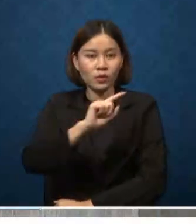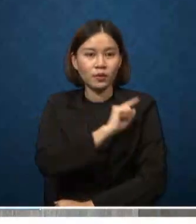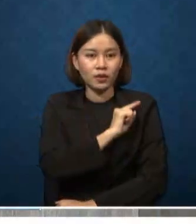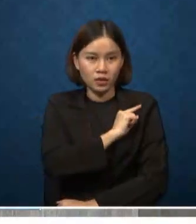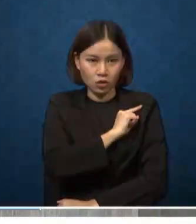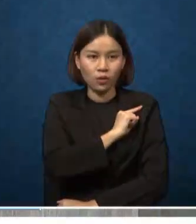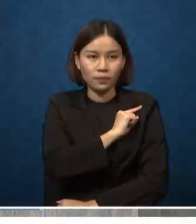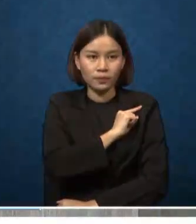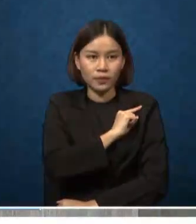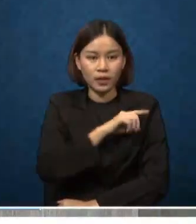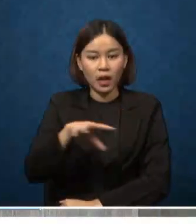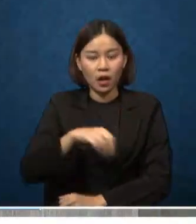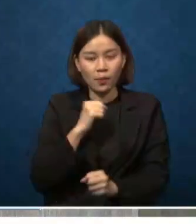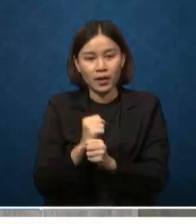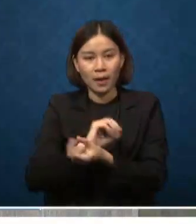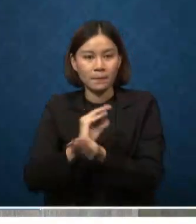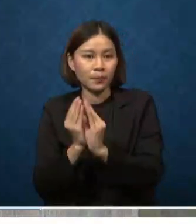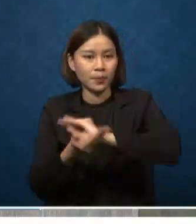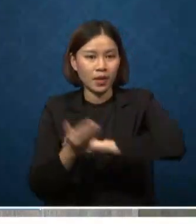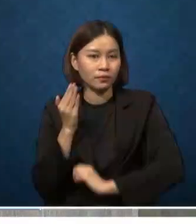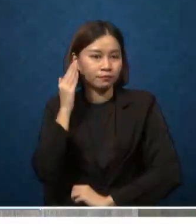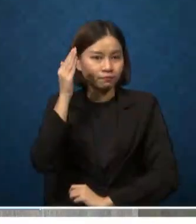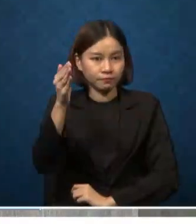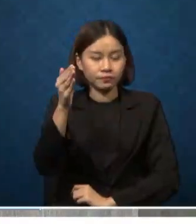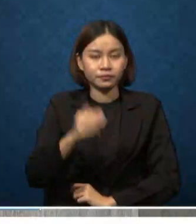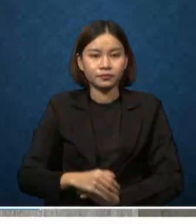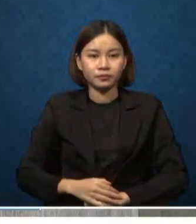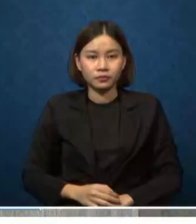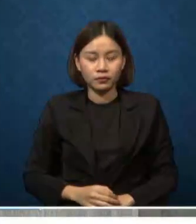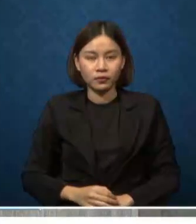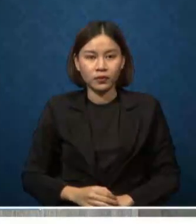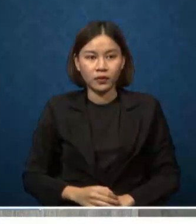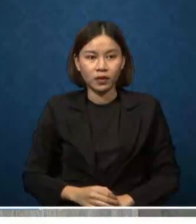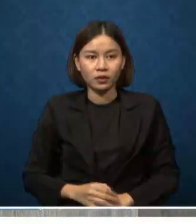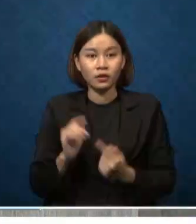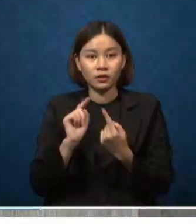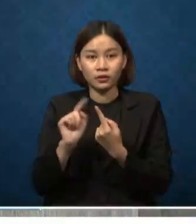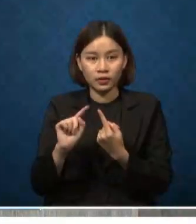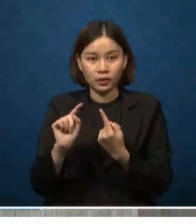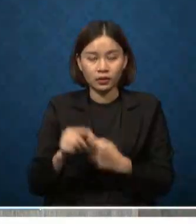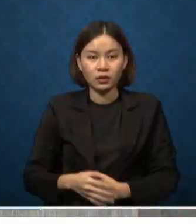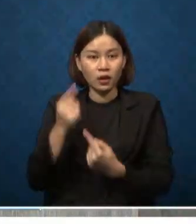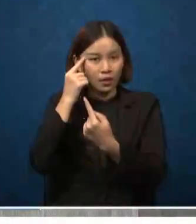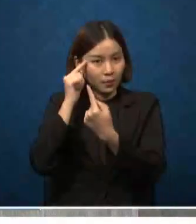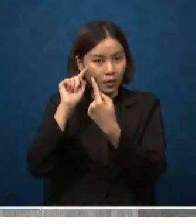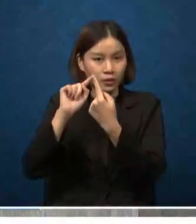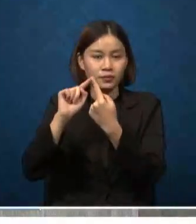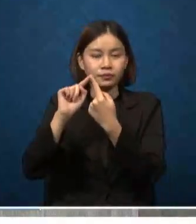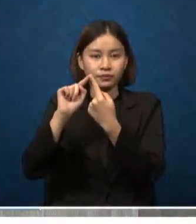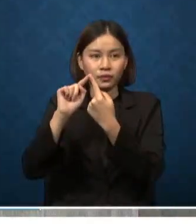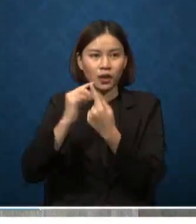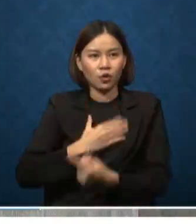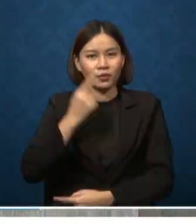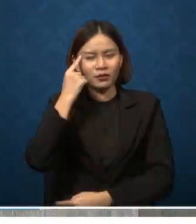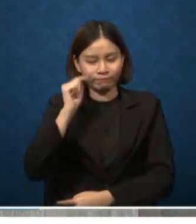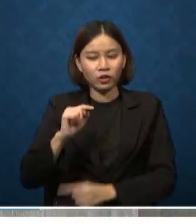รับไปใช้ต่อไปรับไปดำเนินการต่อไปในเรื่องของเป้าหมายผมคิดว่า